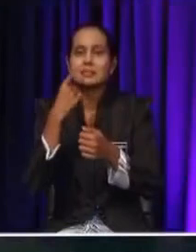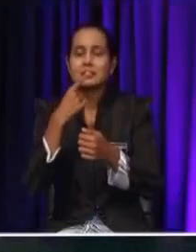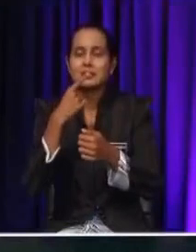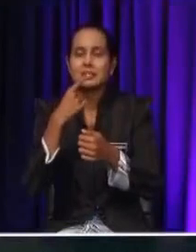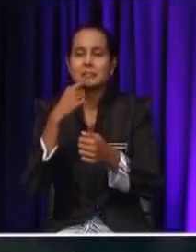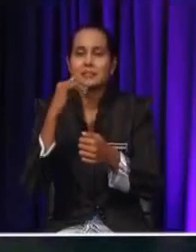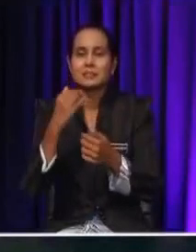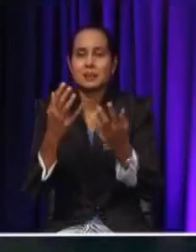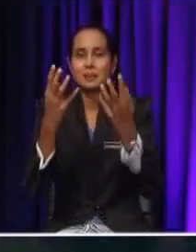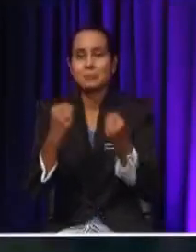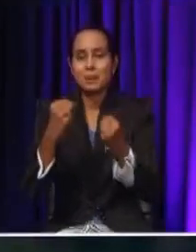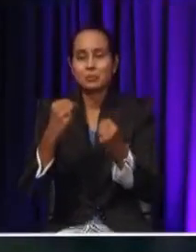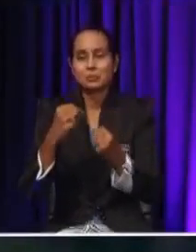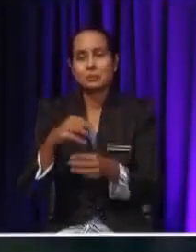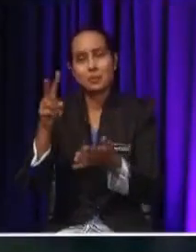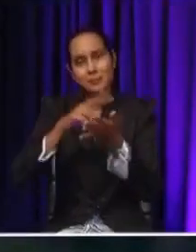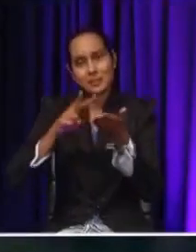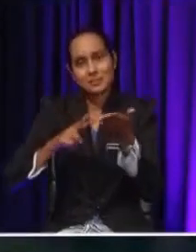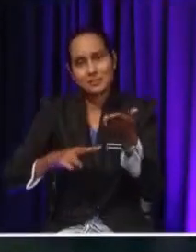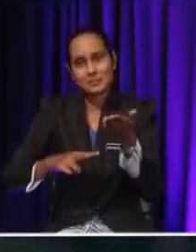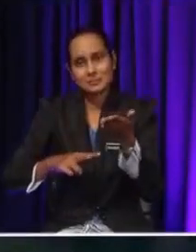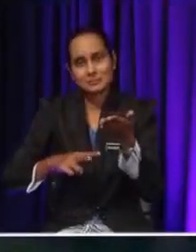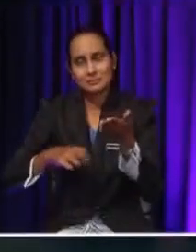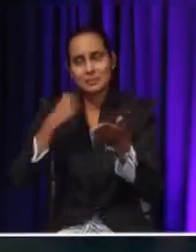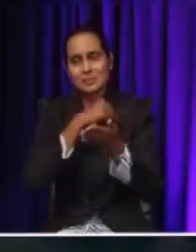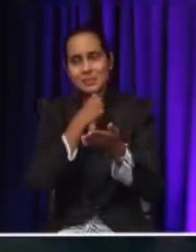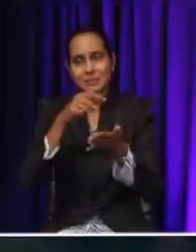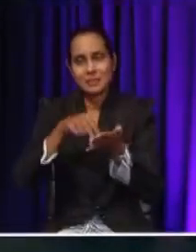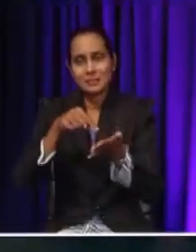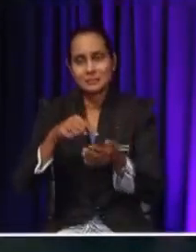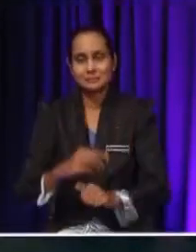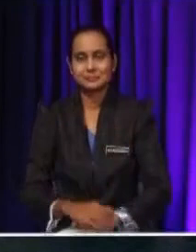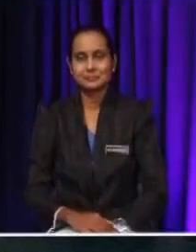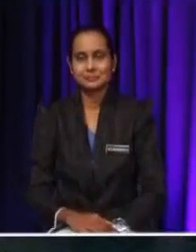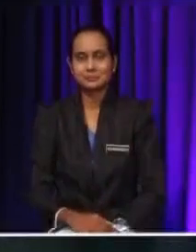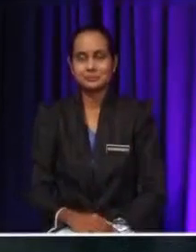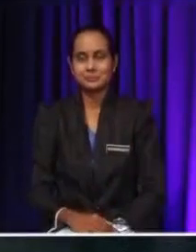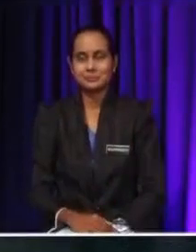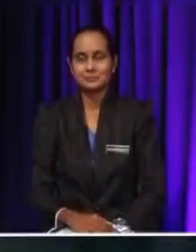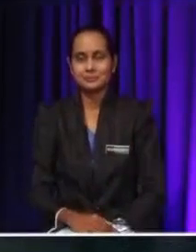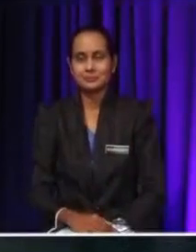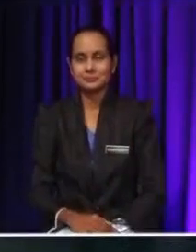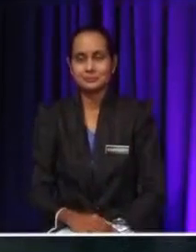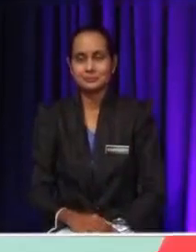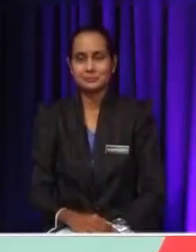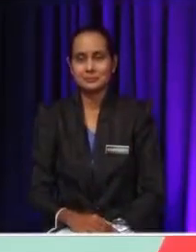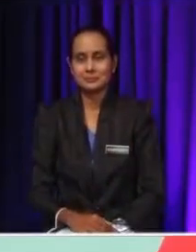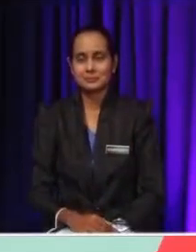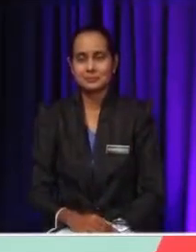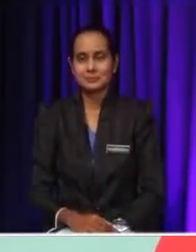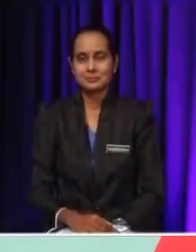sabaran cek gurinda membaca eee saja guru Oh guru angkat tangan siapa